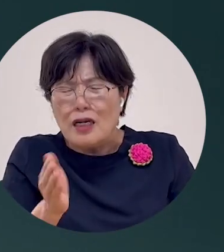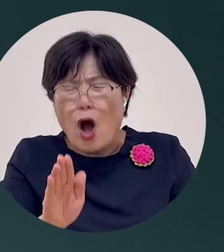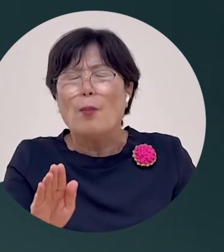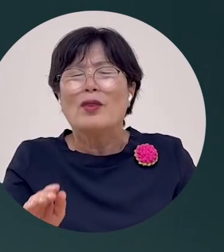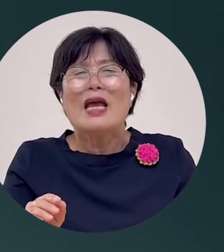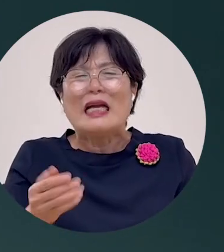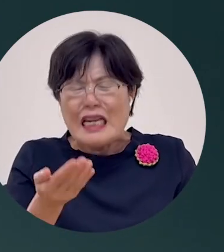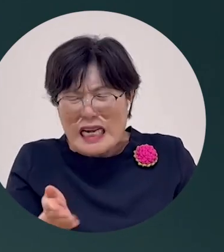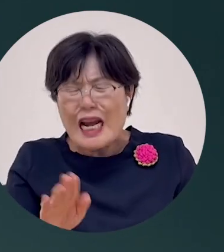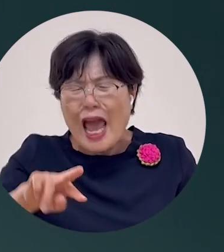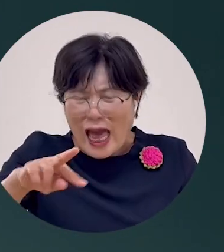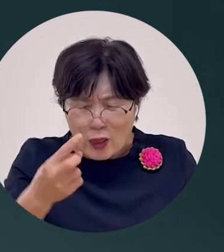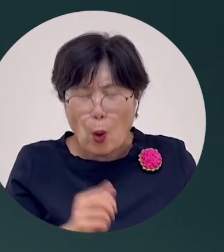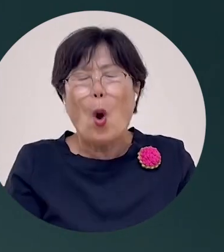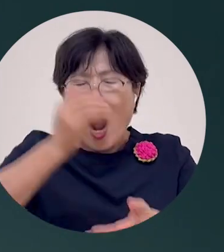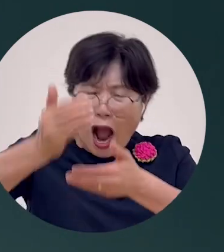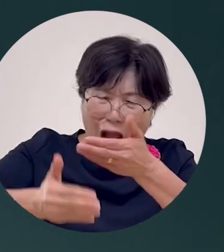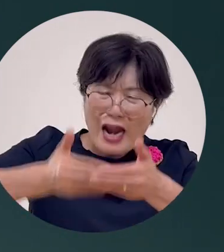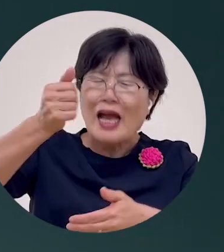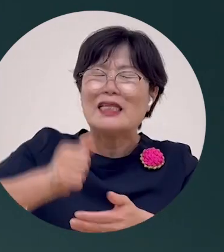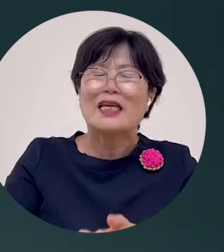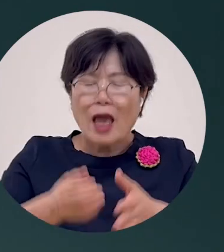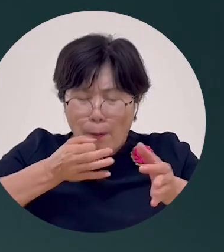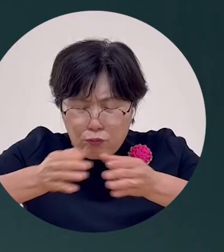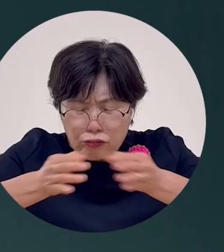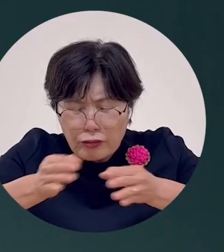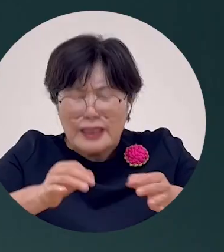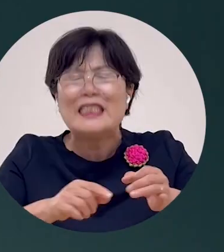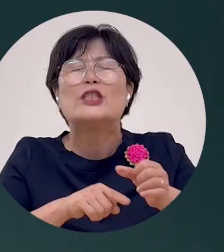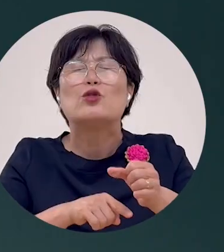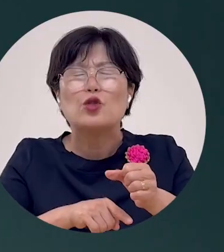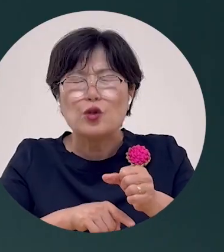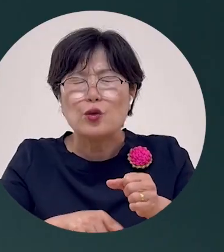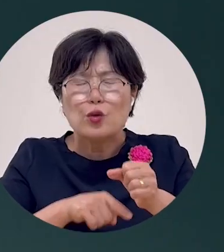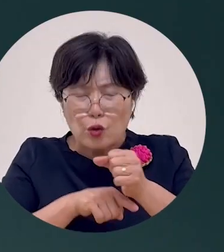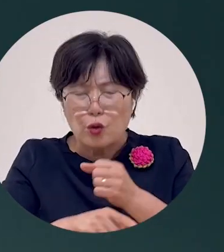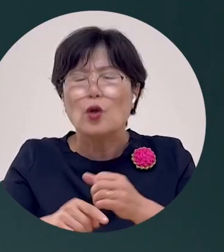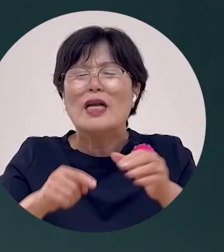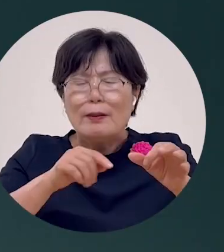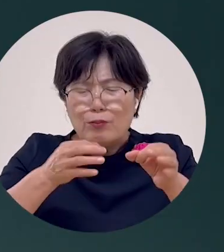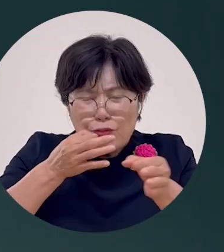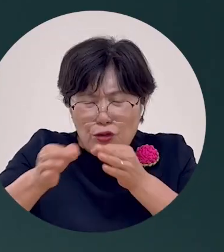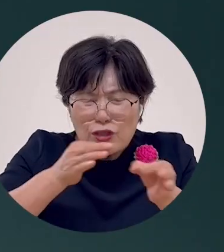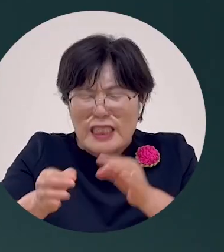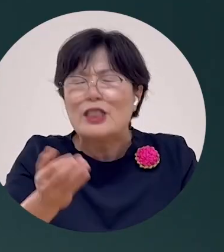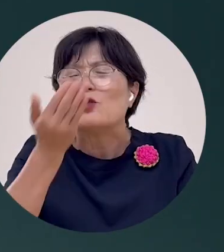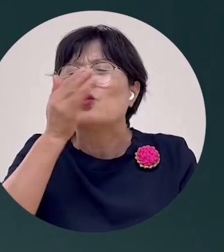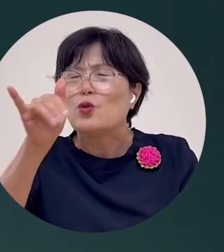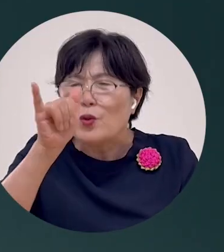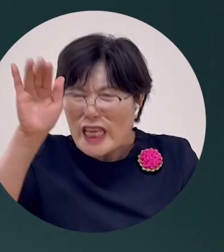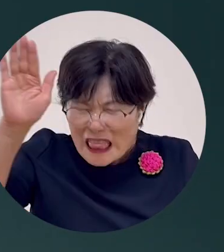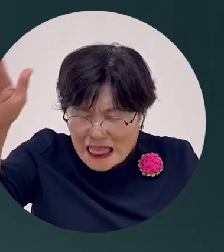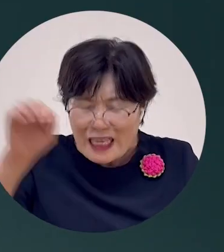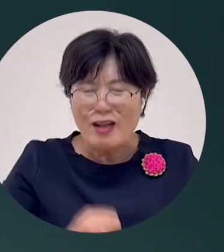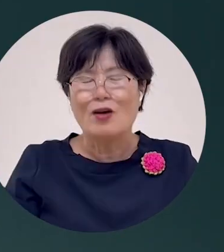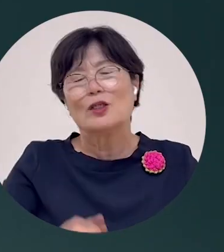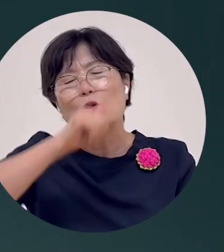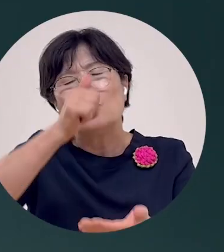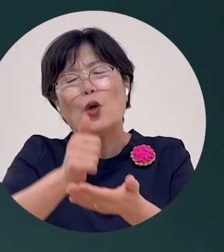그래도 하나님께 부르짖을 수 있는 것은 사유하심, 죄를 용서해 주시는